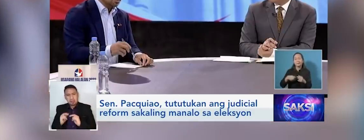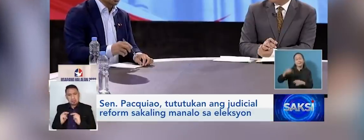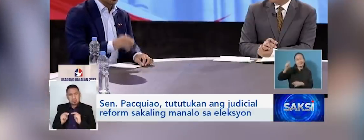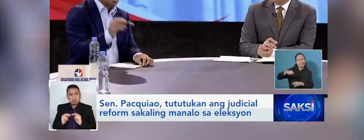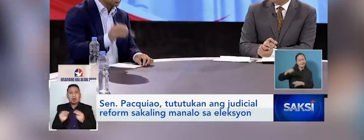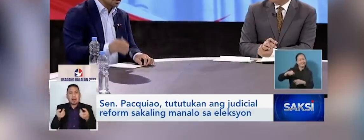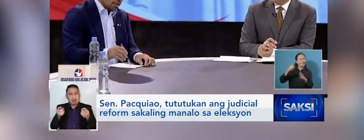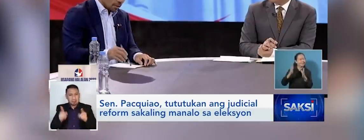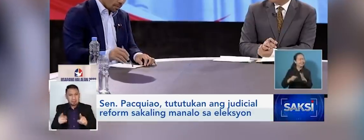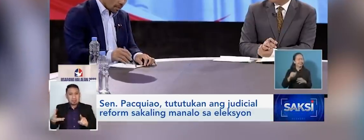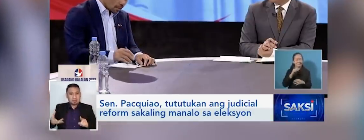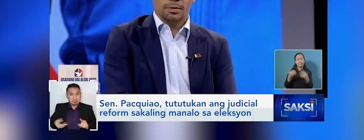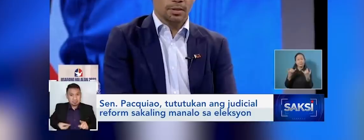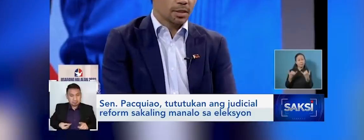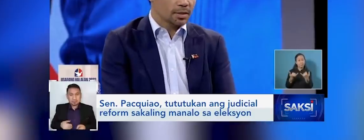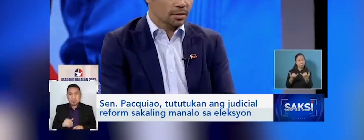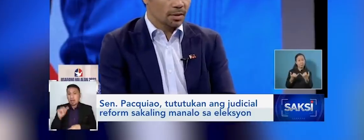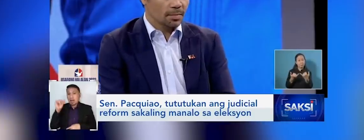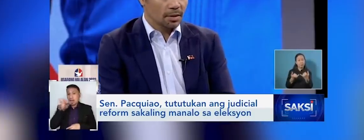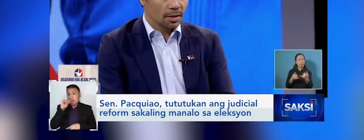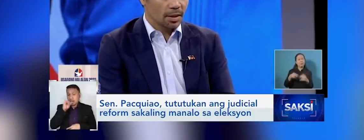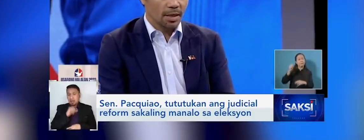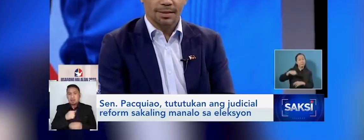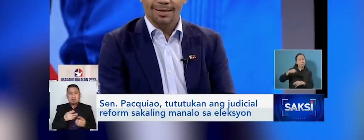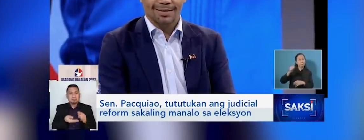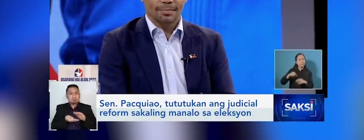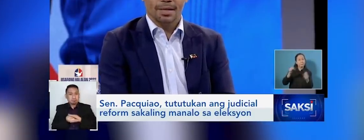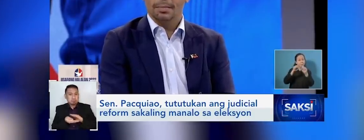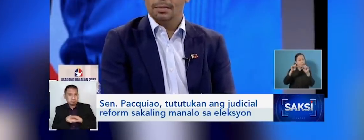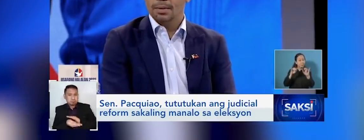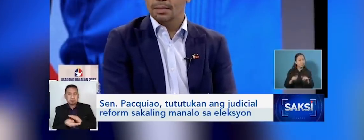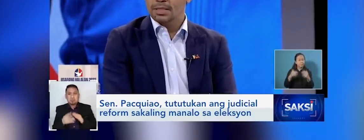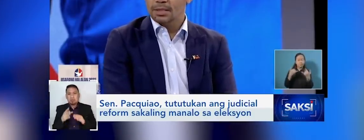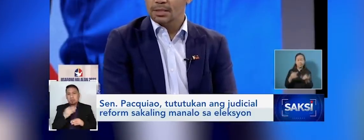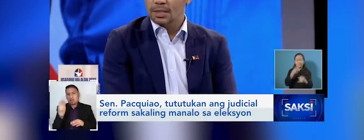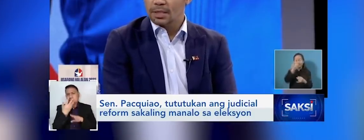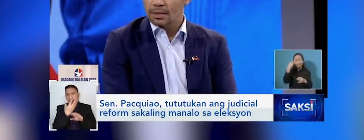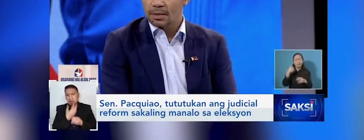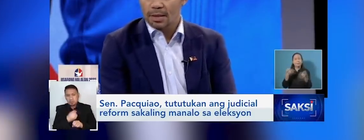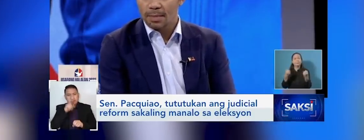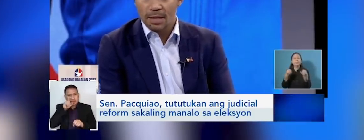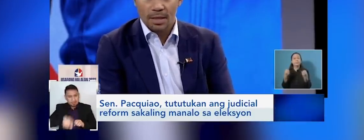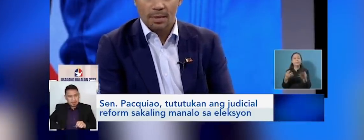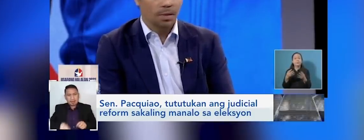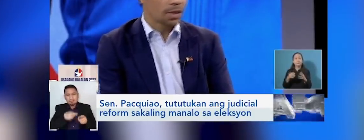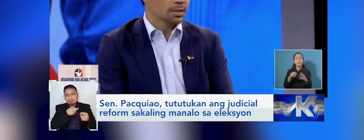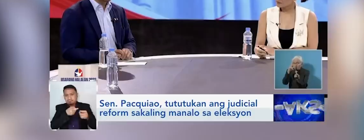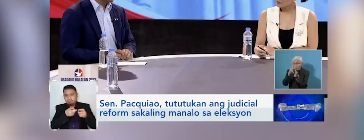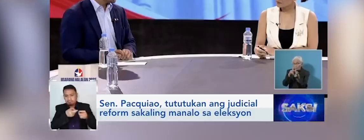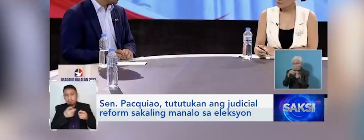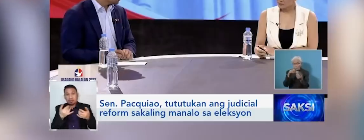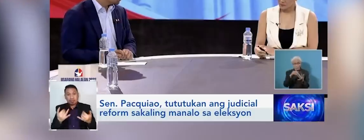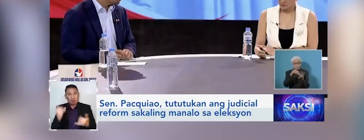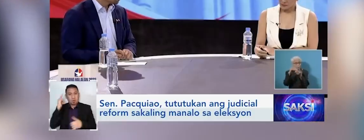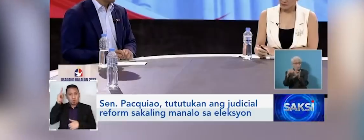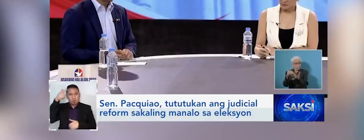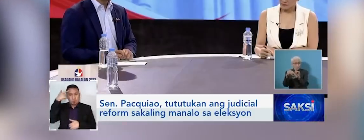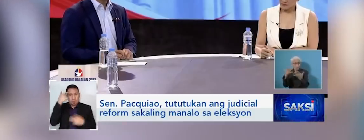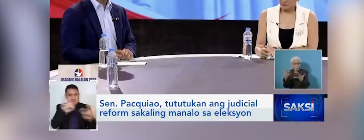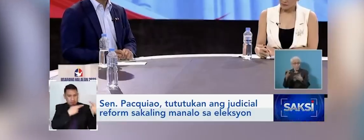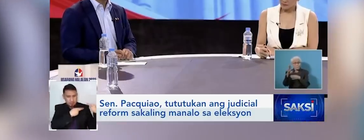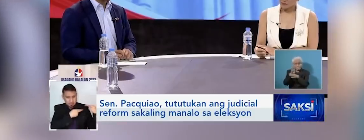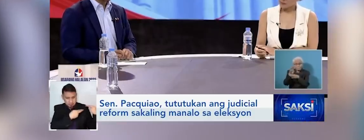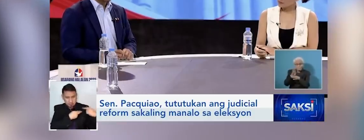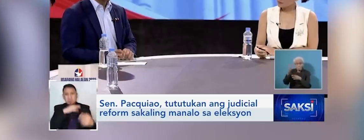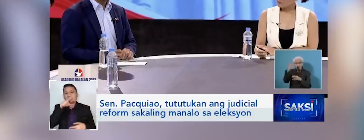alak, sugal at iba pang bisyo, sinabi ni Pacquiao na dapat itong i-regulate. Anya, obligasyon ng gobyerno na tiyakin ang kapakanan ng